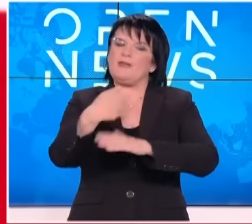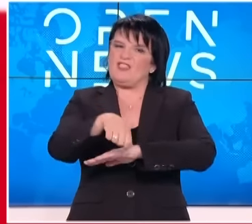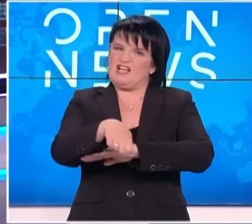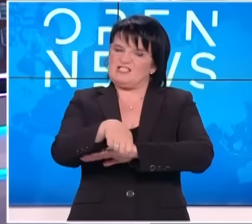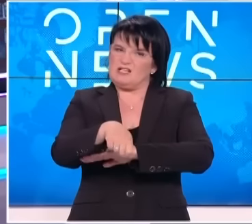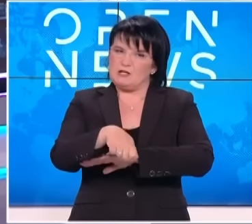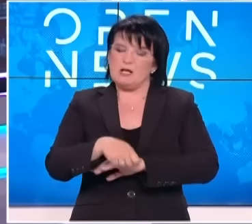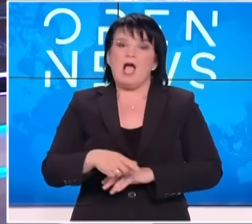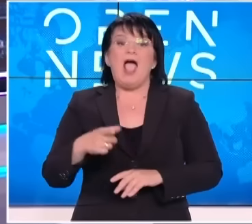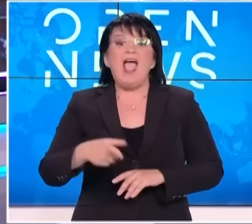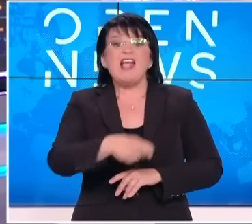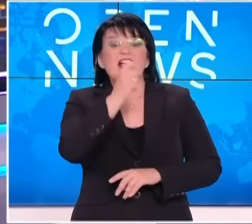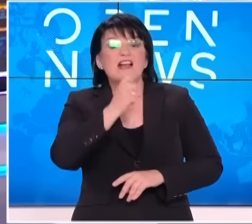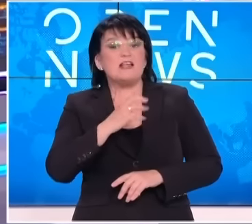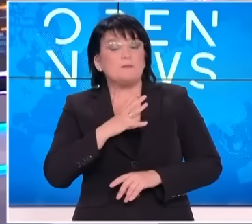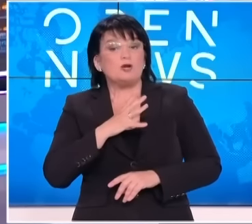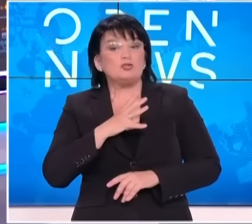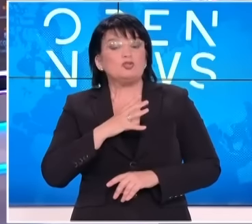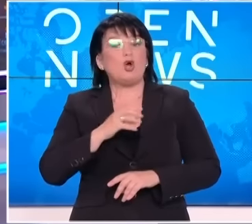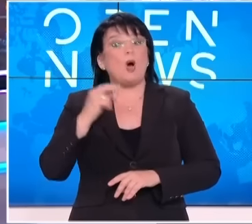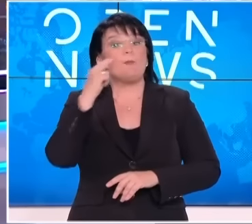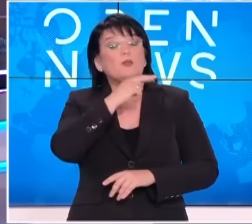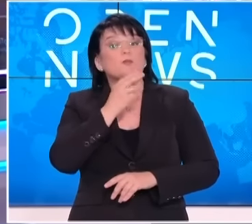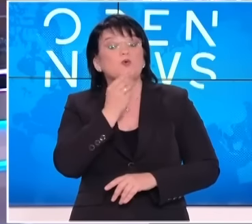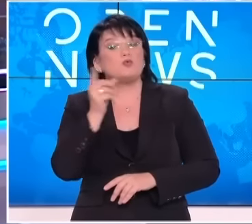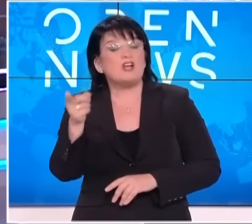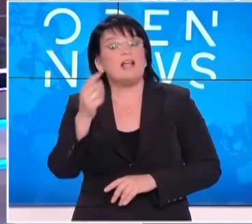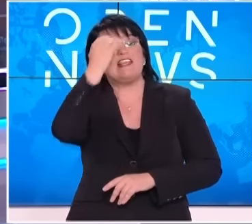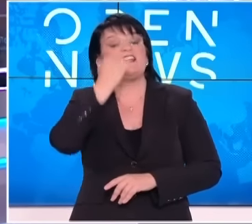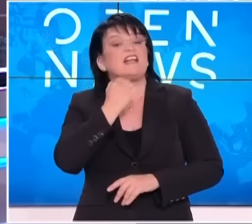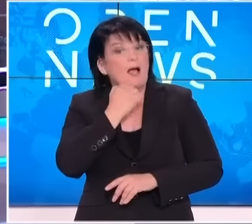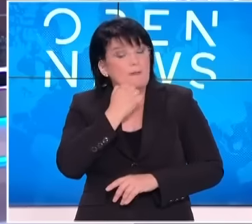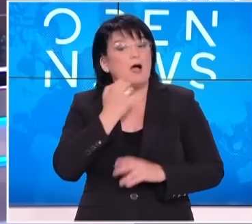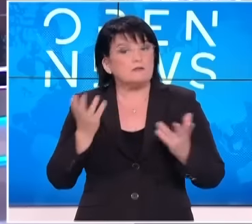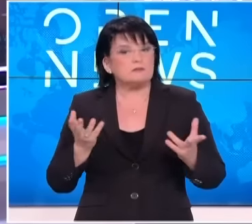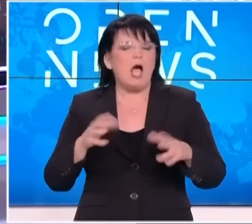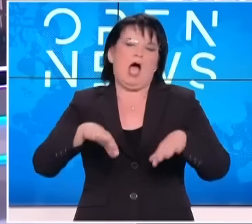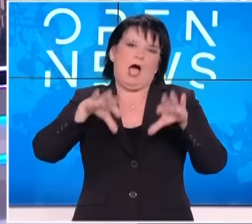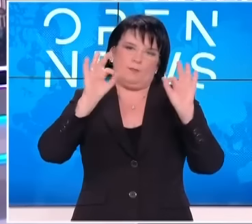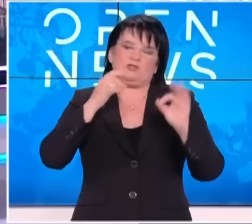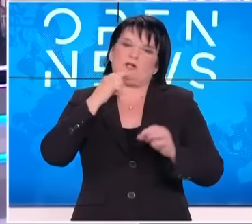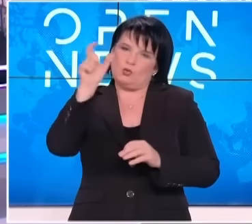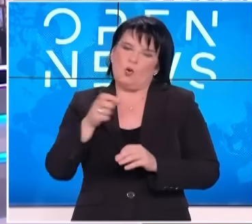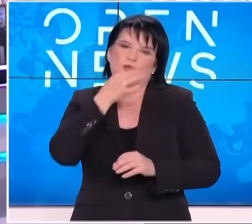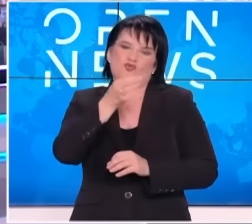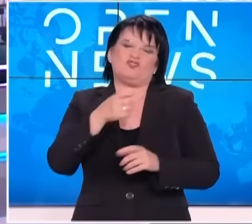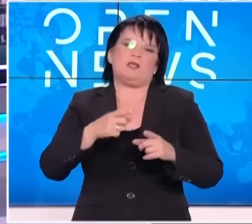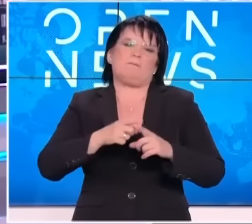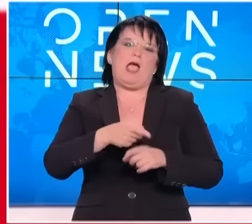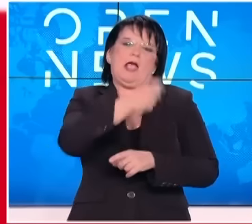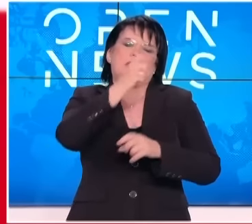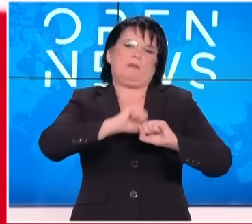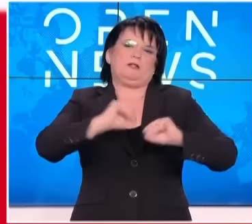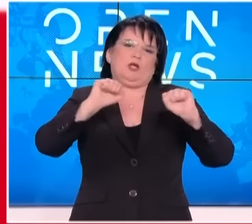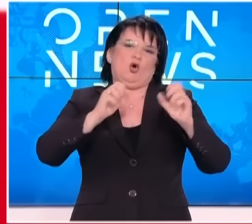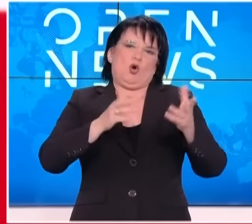ονομάζει εγκληματία πολέμου μου το νετανιάχου για το φυσικά και τη χαμάς τη χαμάς απ την αρχή την είχε ονομάσει έτσι για τις ενέργειες που